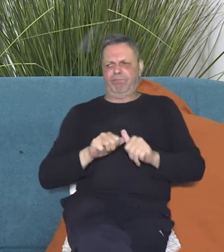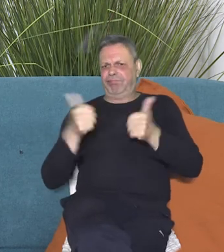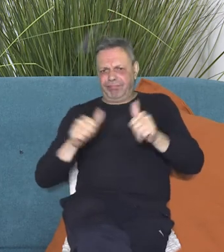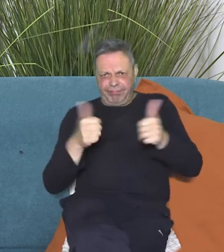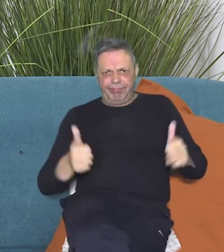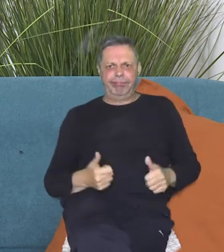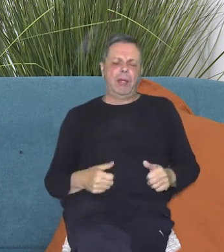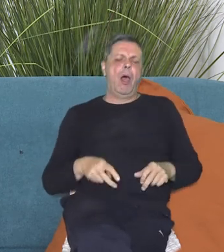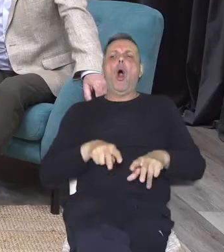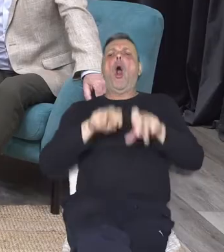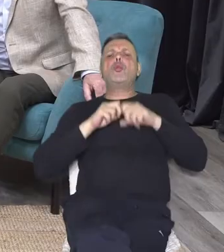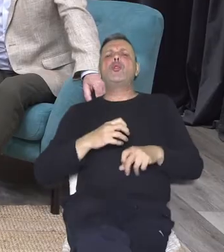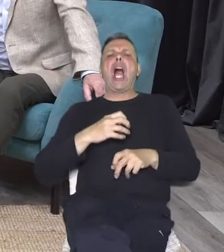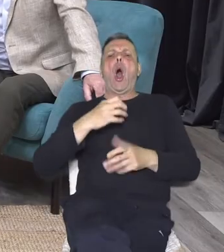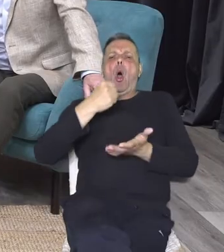razvedenice abdicirao,